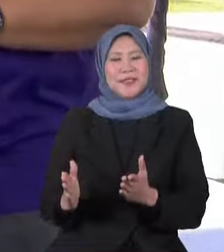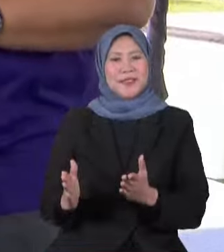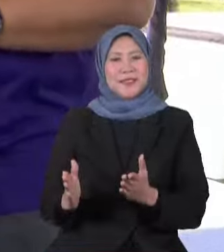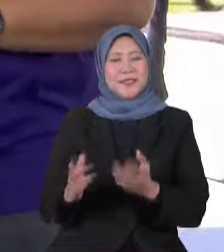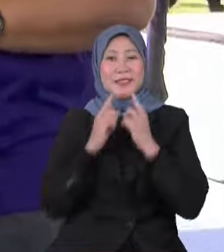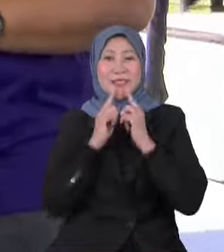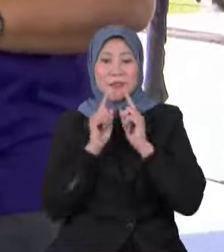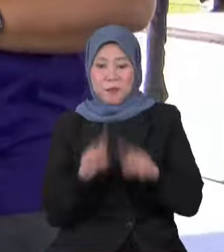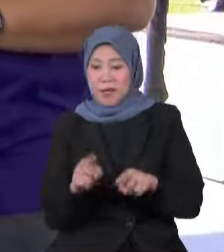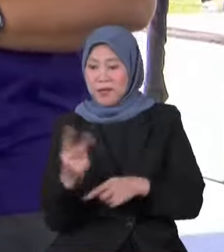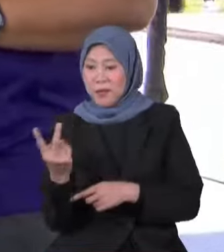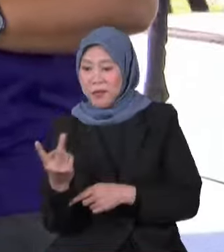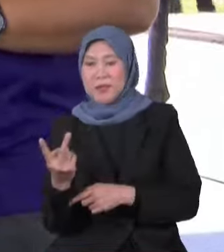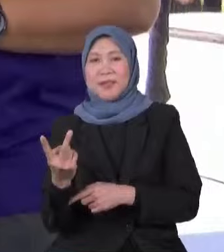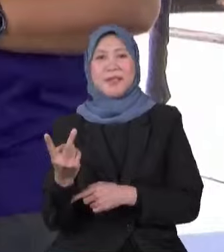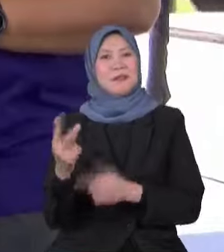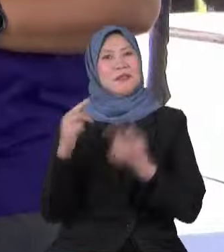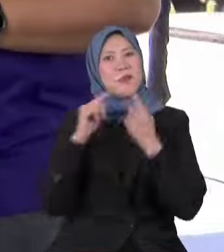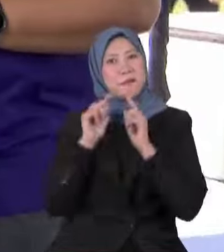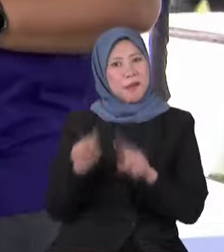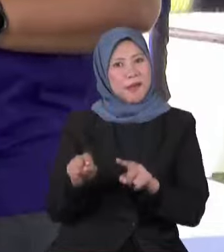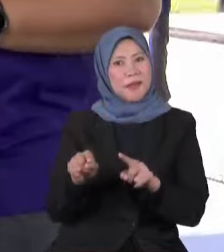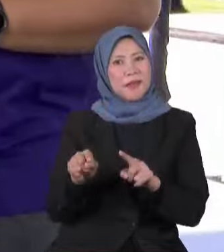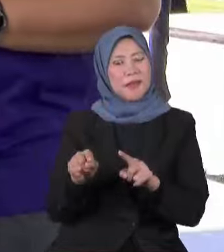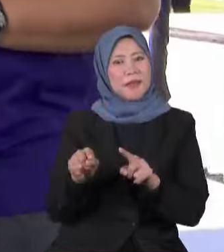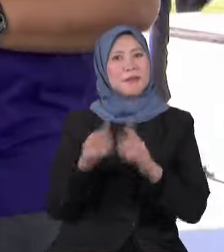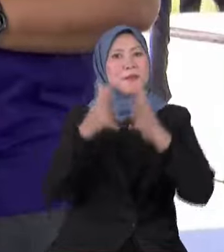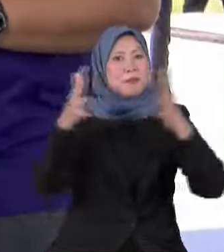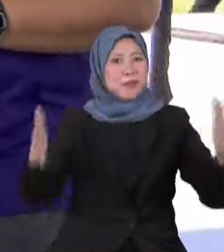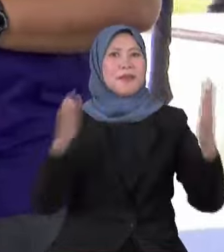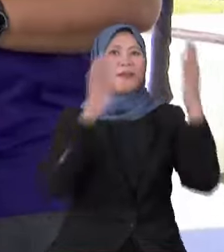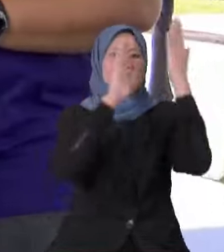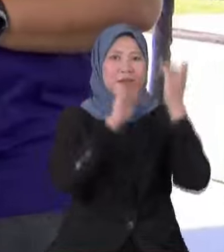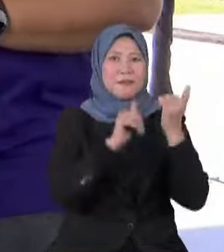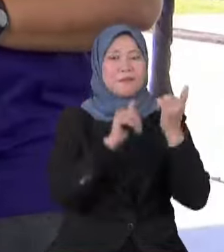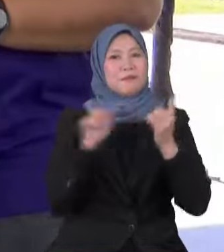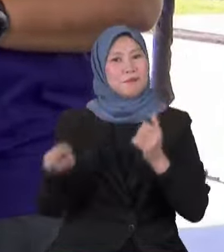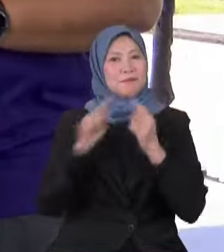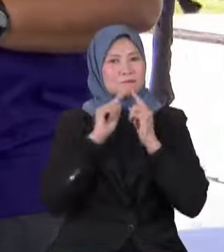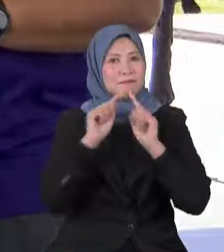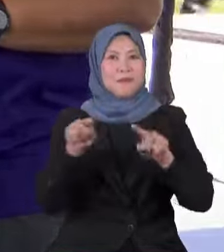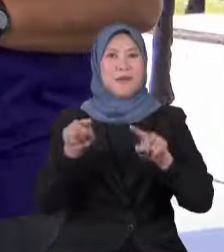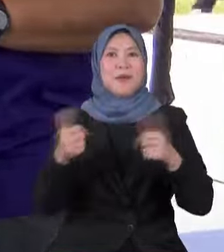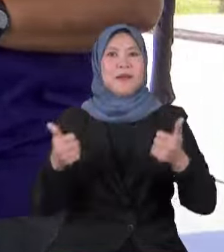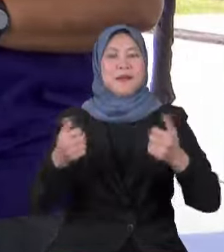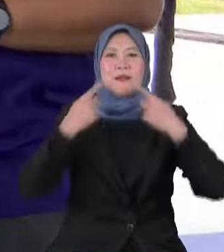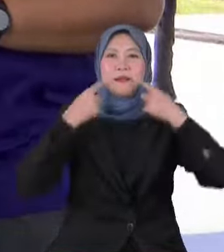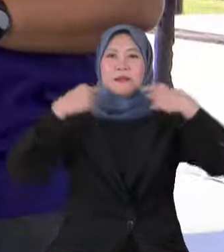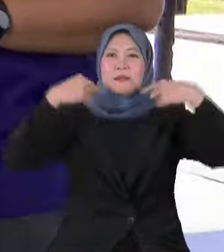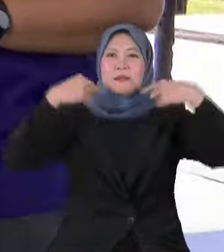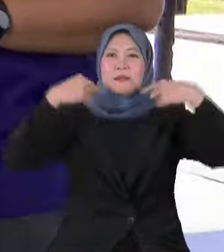bila ada jawatan dua, maknanya jawatan dia besar. Besar harapan mereka untuk menjayakan Hari Belia Negara 2024